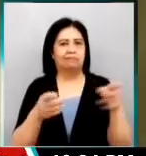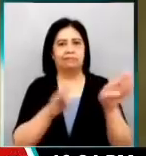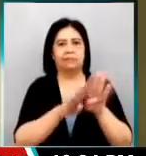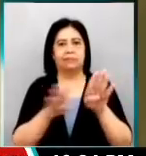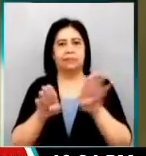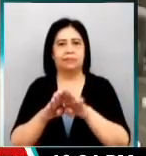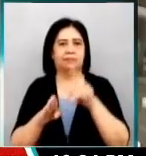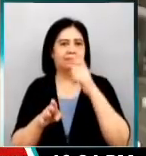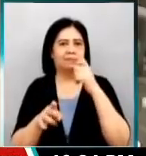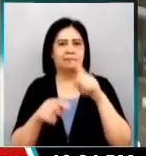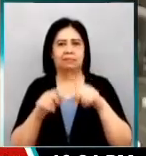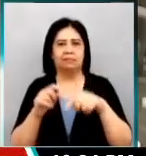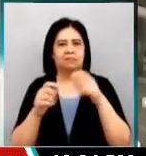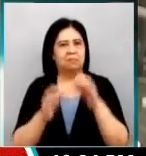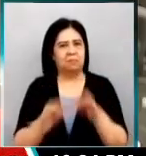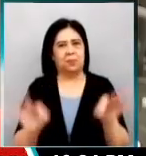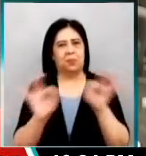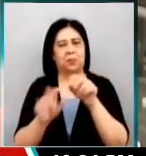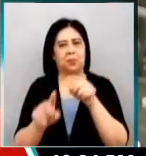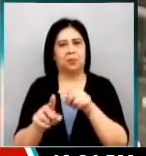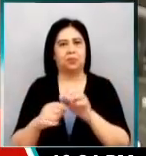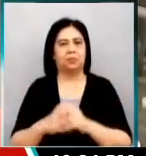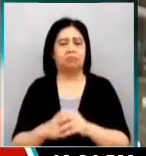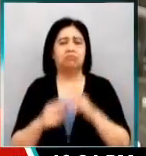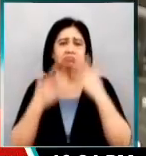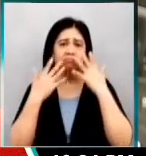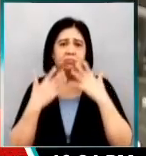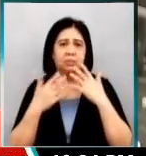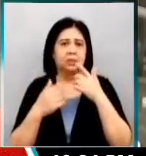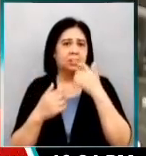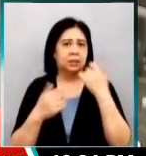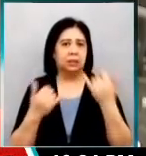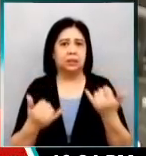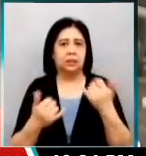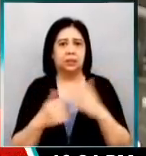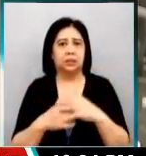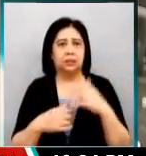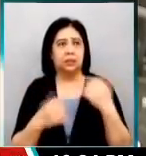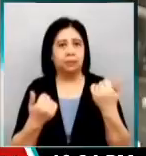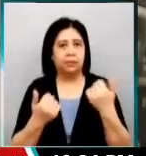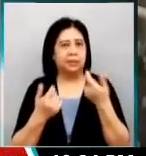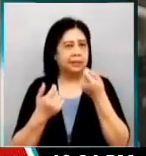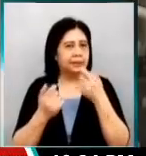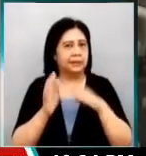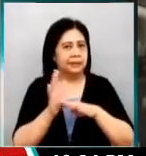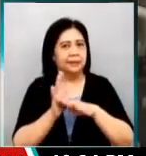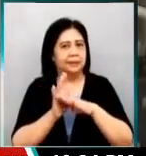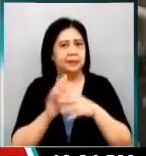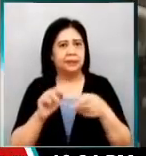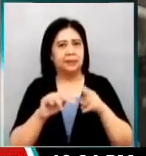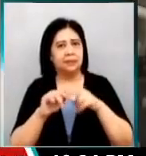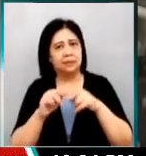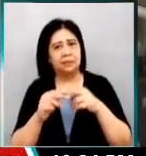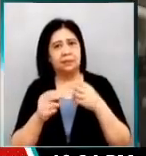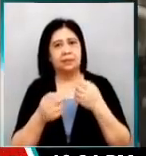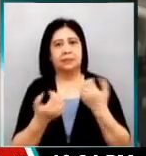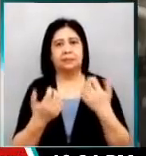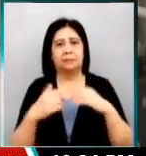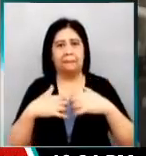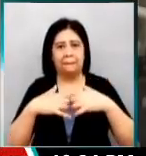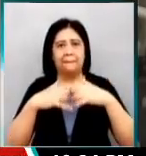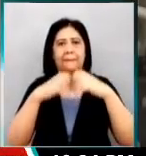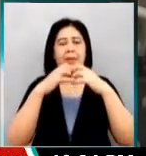sila essential. Sobrang nakakalungkot kasi ngayon pa lang kami medyo nakakabawi kahit papano. And then bigla na